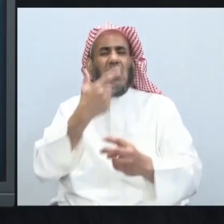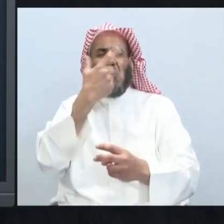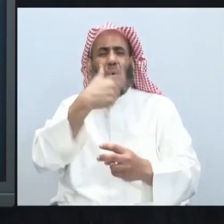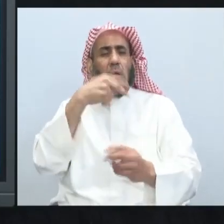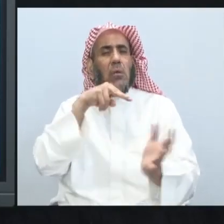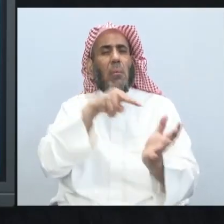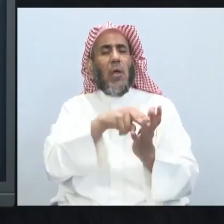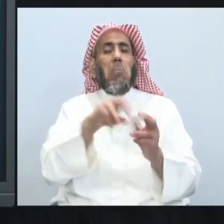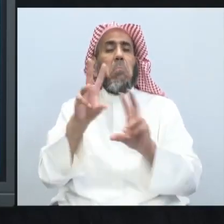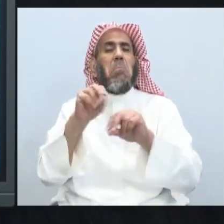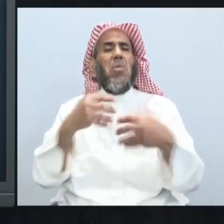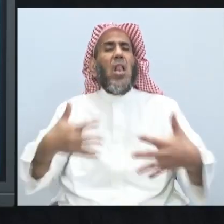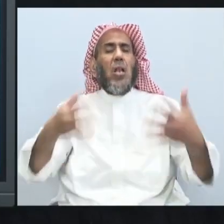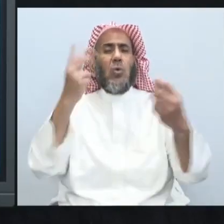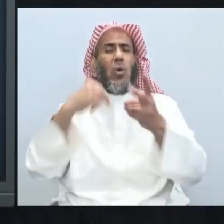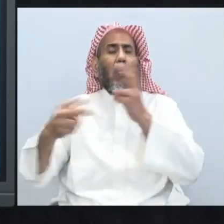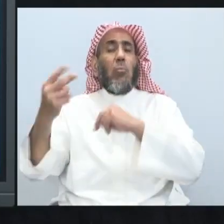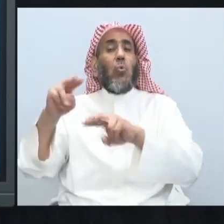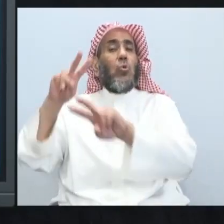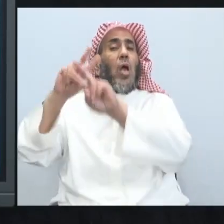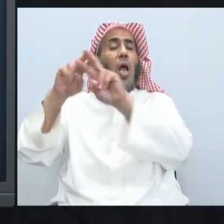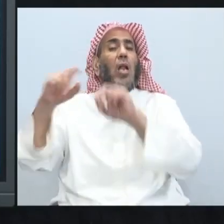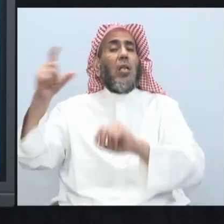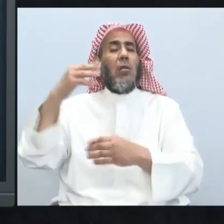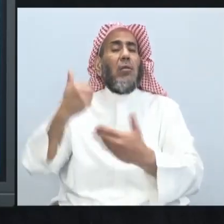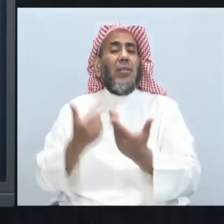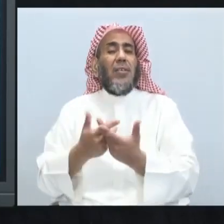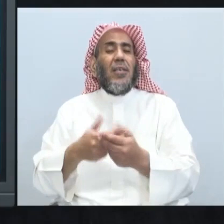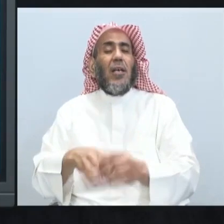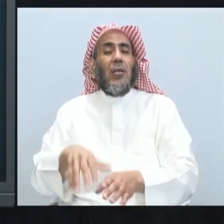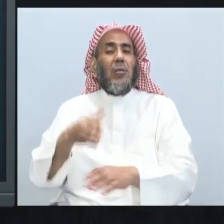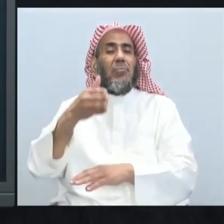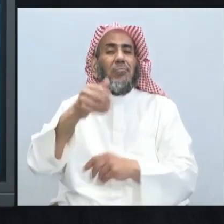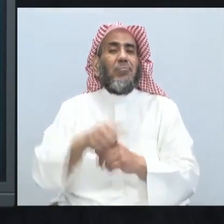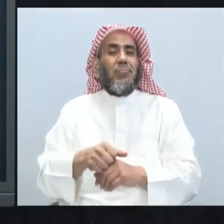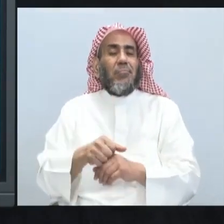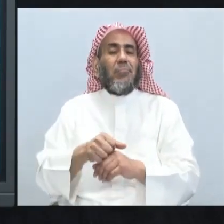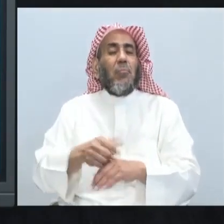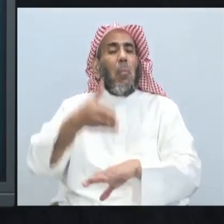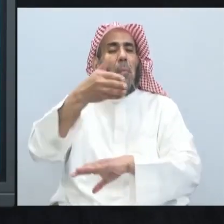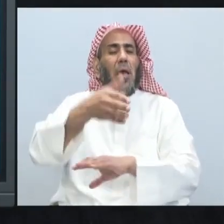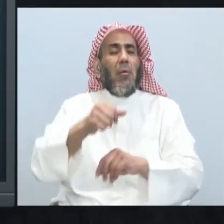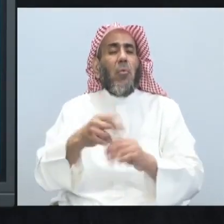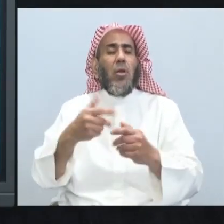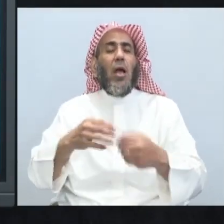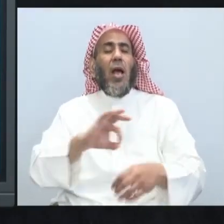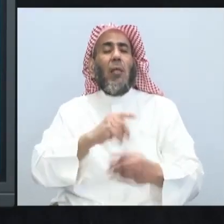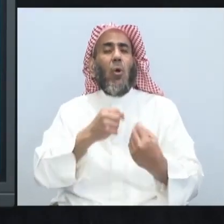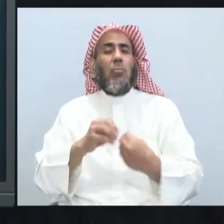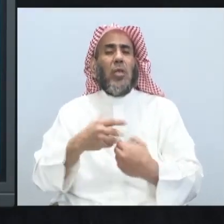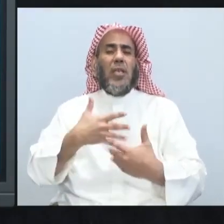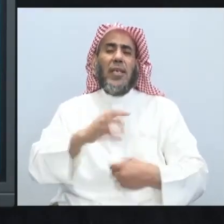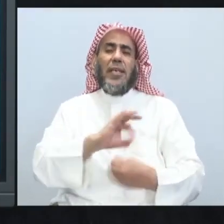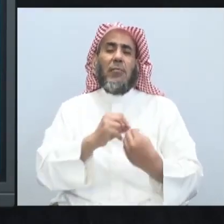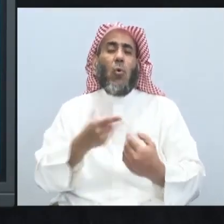ثم مضوا ببذور في بروج اهلته المقصود بها هودج الذي يكون على البعير بيهن حليم القلب يصبو